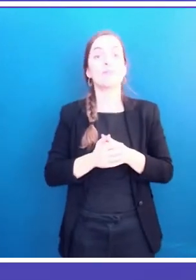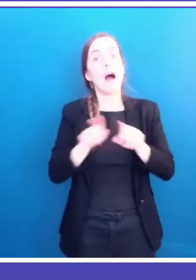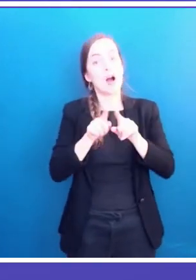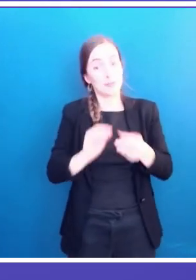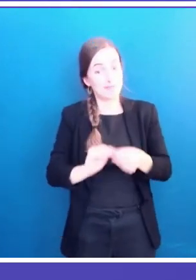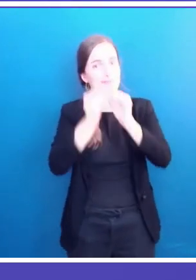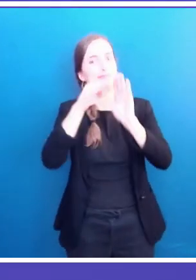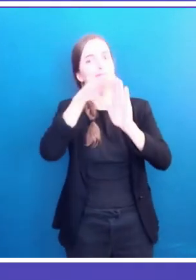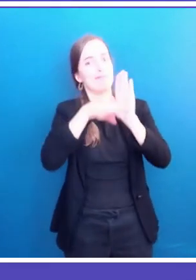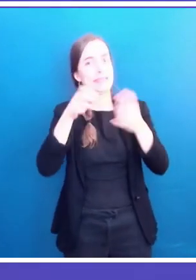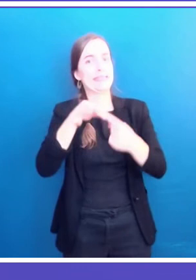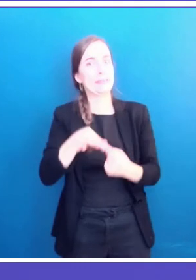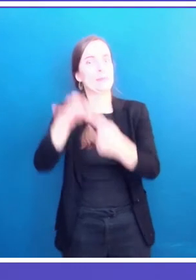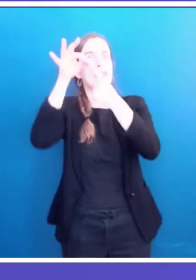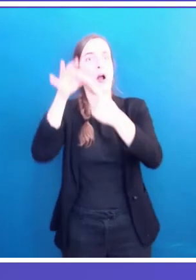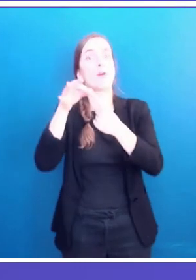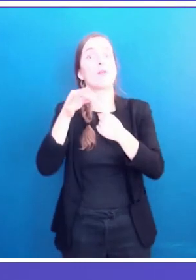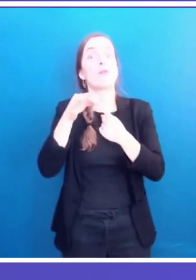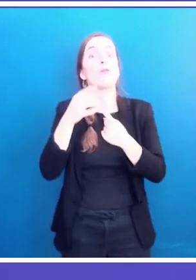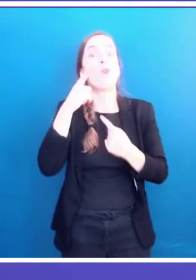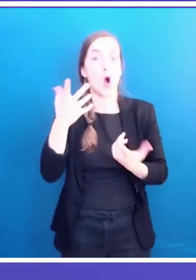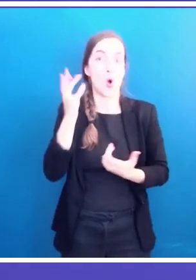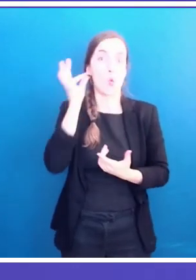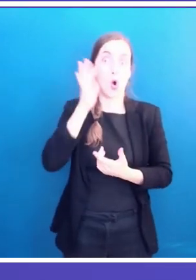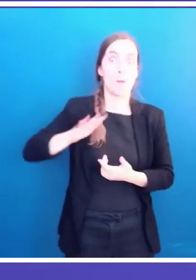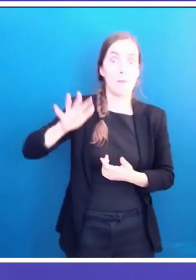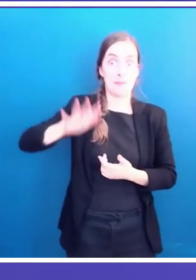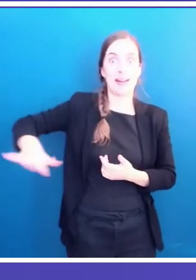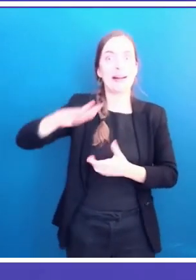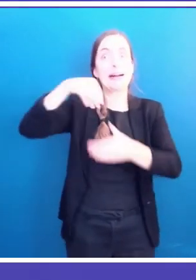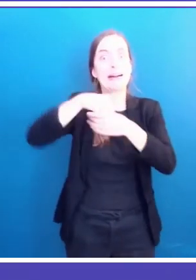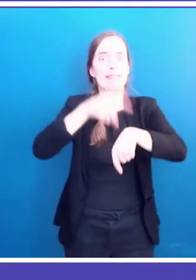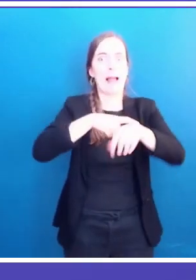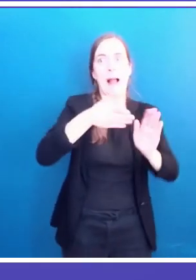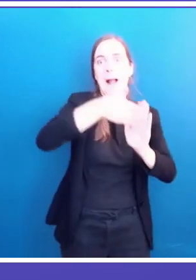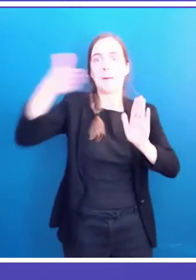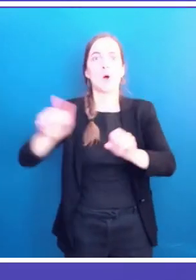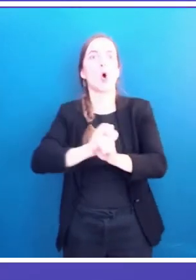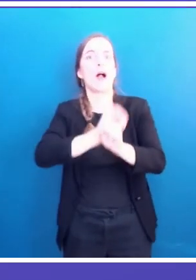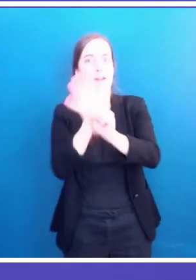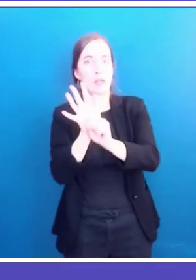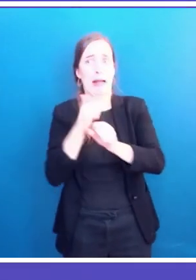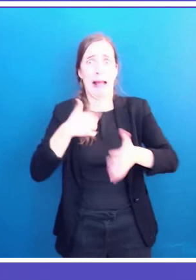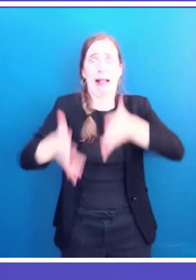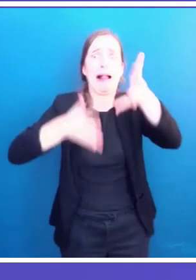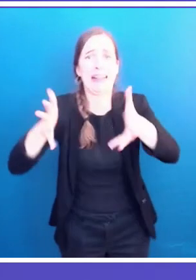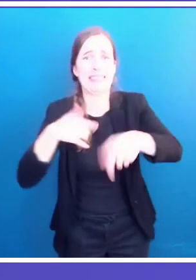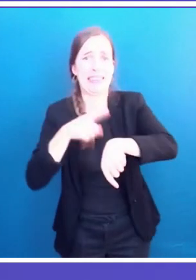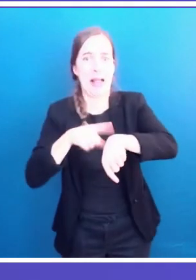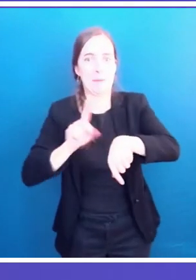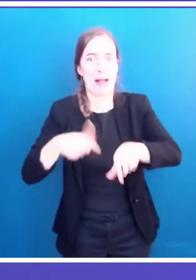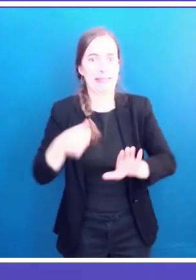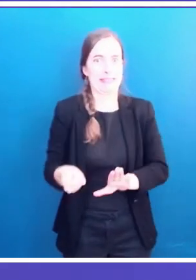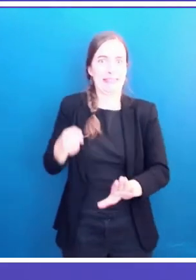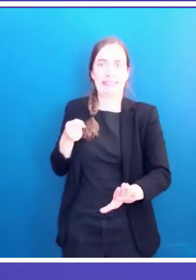بالنساء مدرجة في مرحلة أو خطة العودة إلى